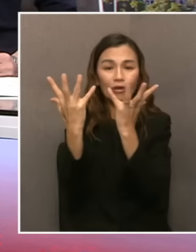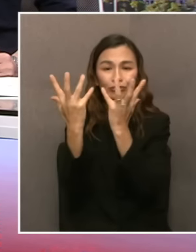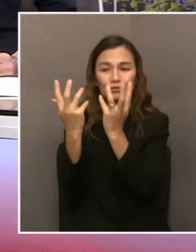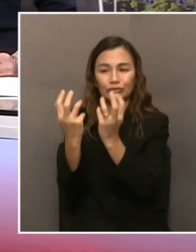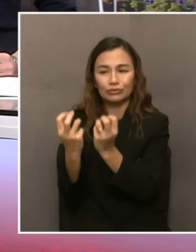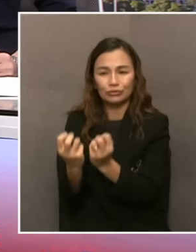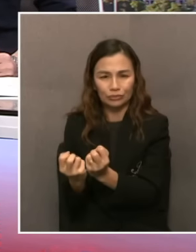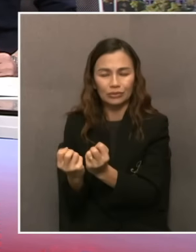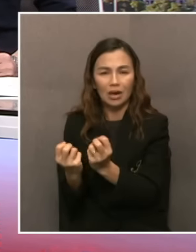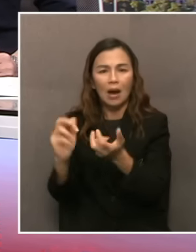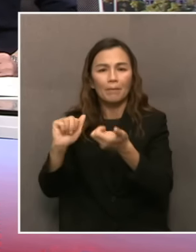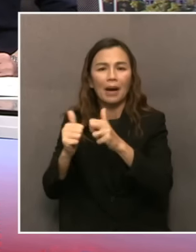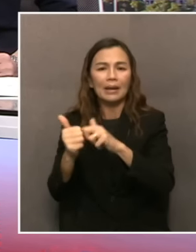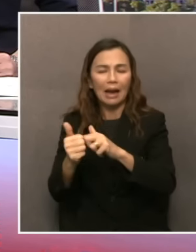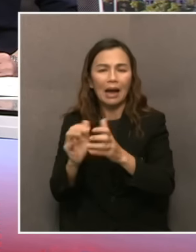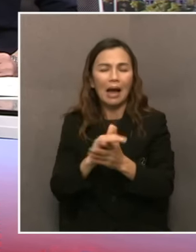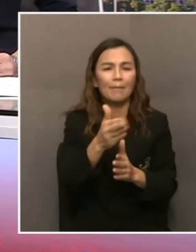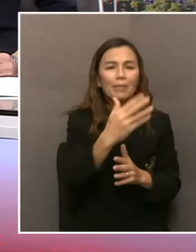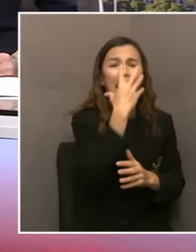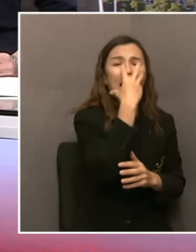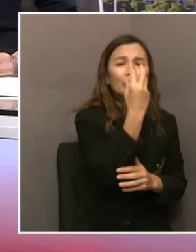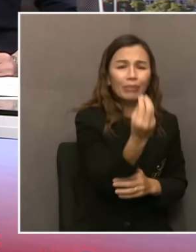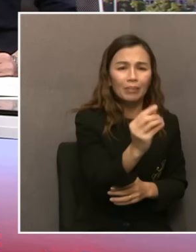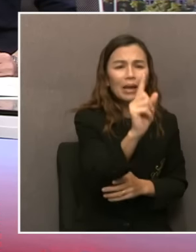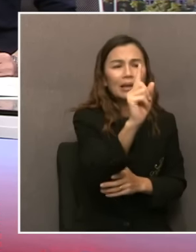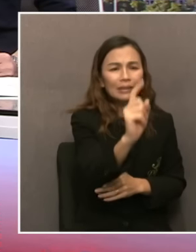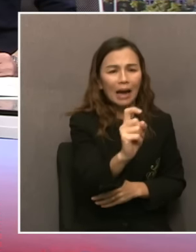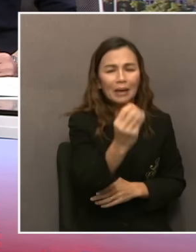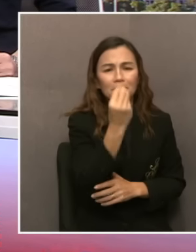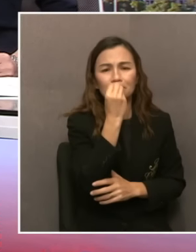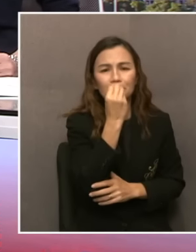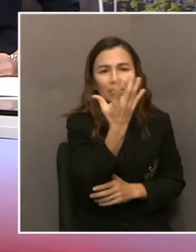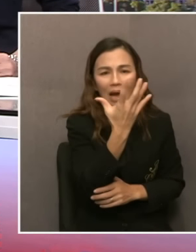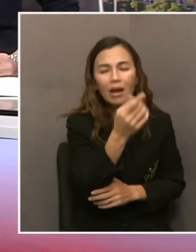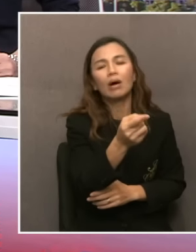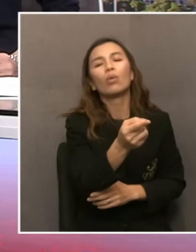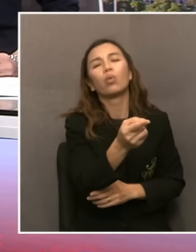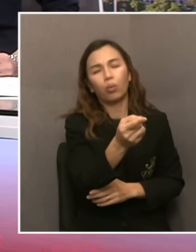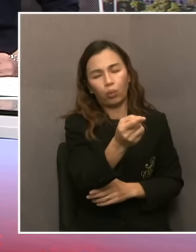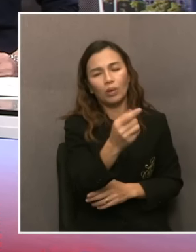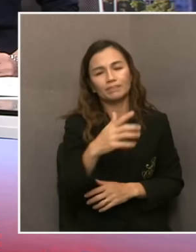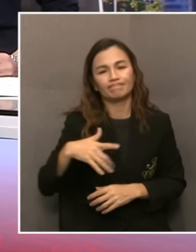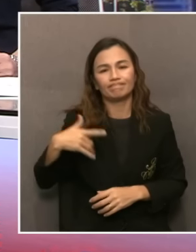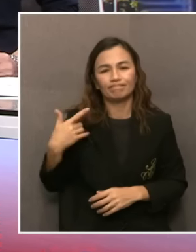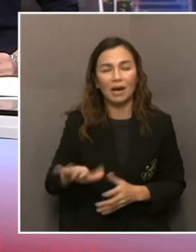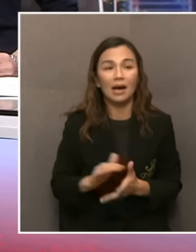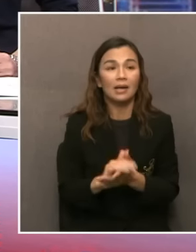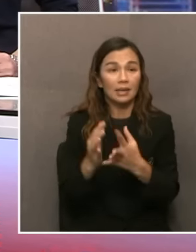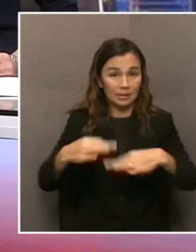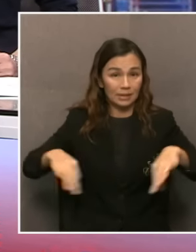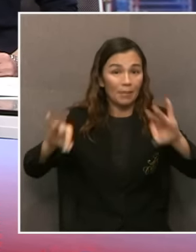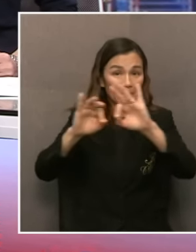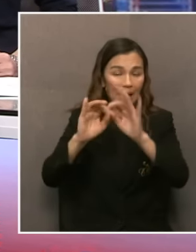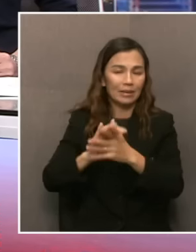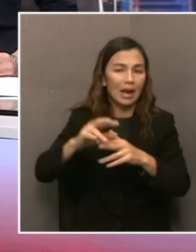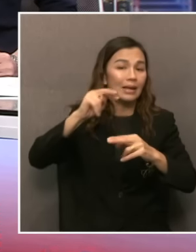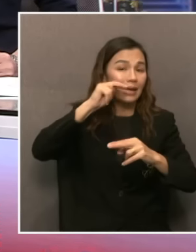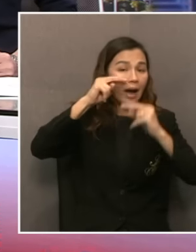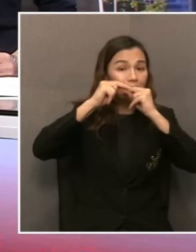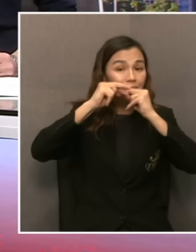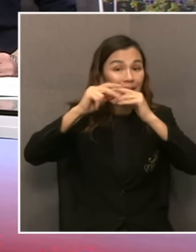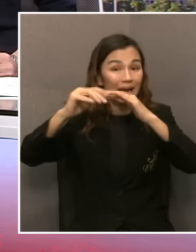โศกนาฏกรรมนะคะที่มีพยูนตายในท้องทะเลเป็นจำนวนมากด้วยค่ะ ปัจจัยสำคัญนะคะมาจากเรื่องของอุณหภูมิน้ำทะเล